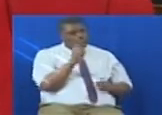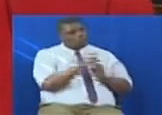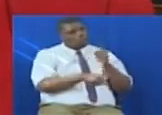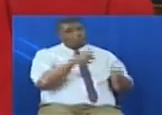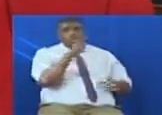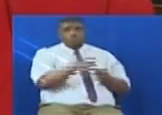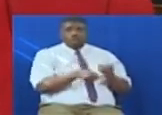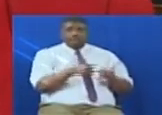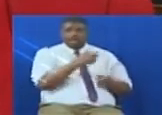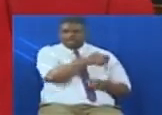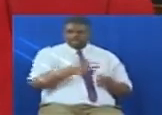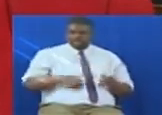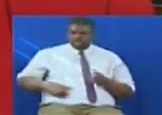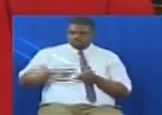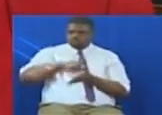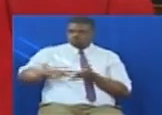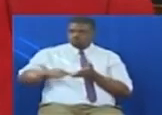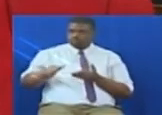keshi.